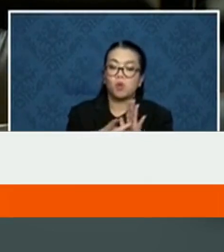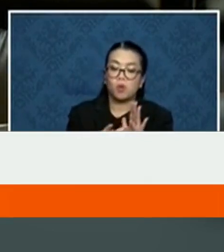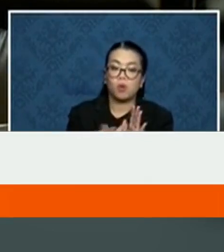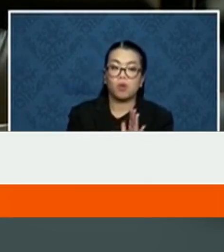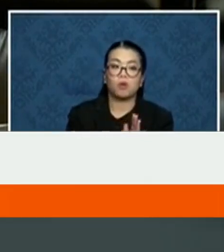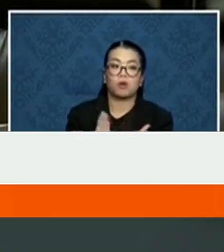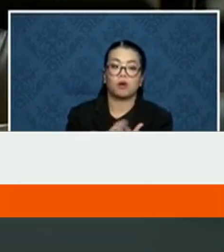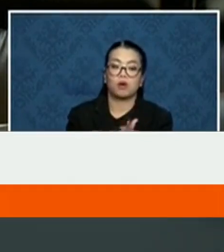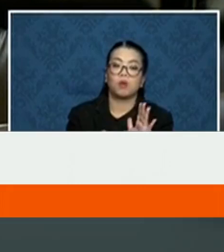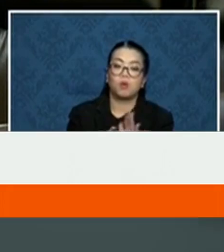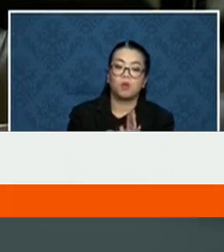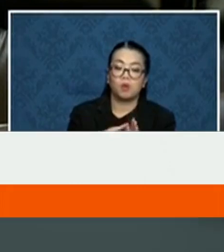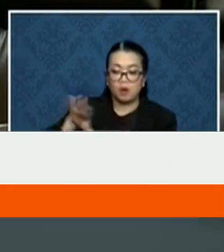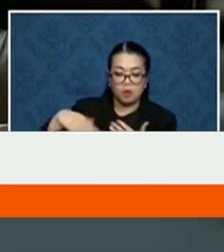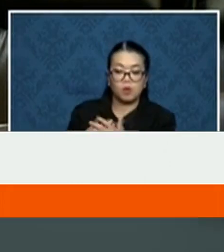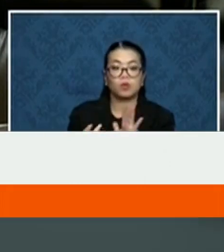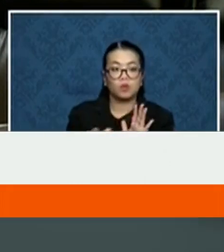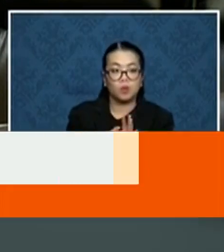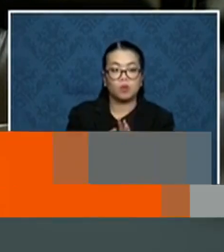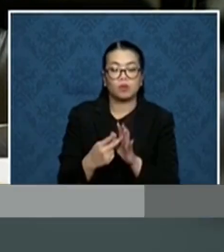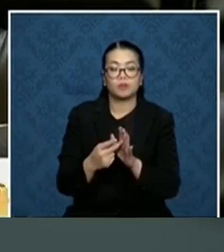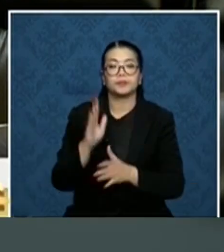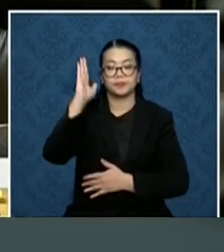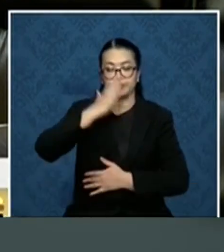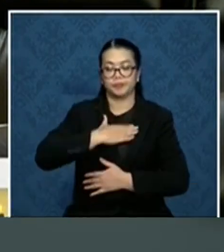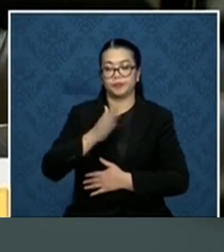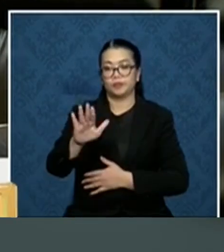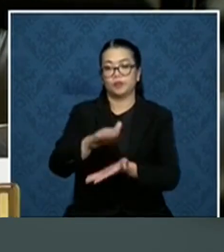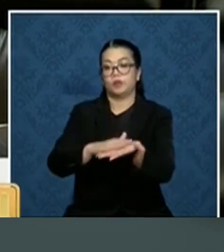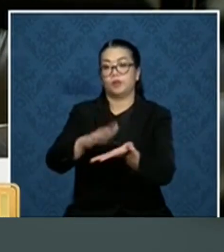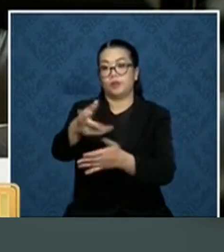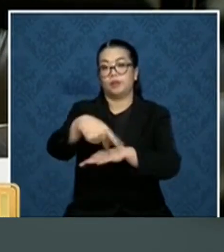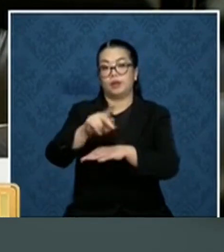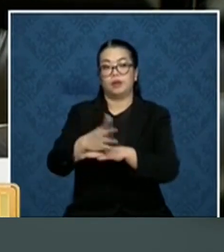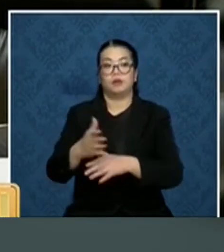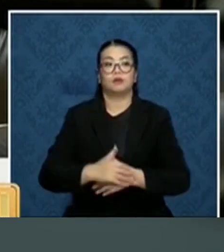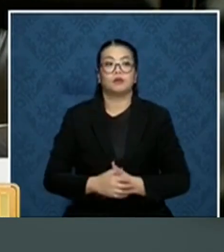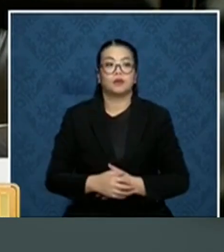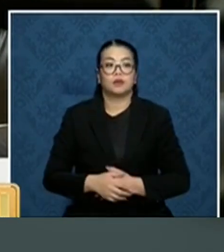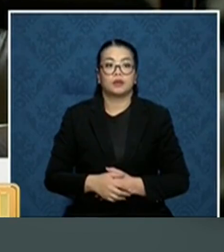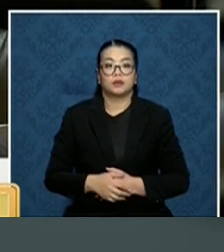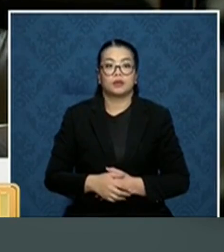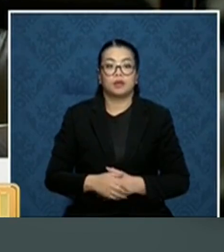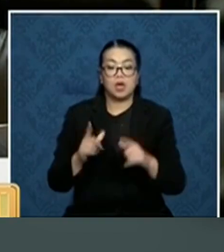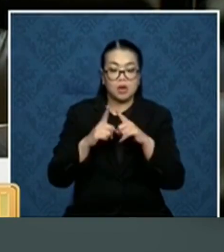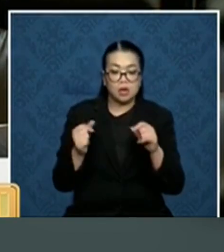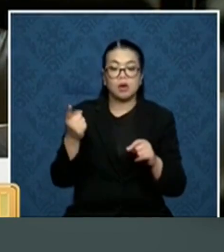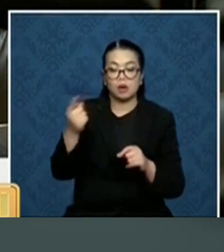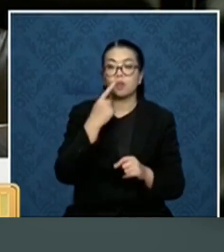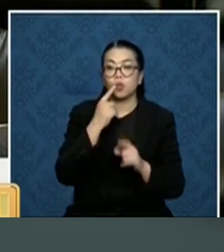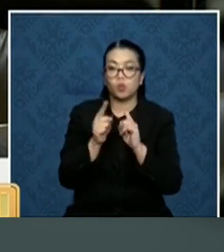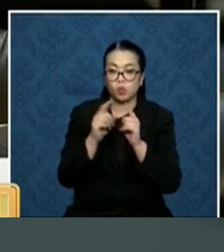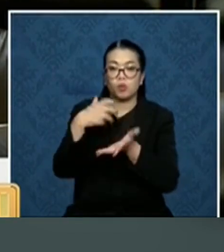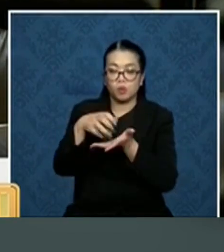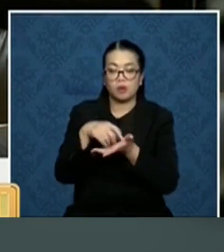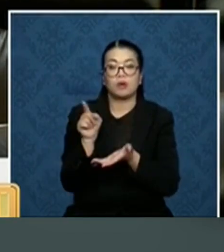เอินกู้ที่เรากู้นี่อันอันนี้ผมผมต้องขออภัยตอาจะถอนนะแต่ว่าคือเรื่องที่กำลังคุยเนี่